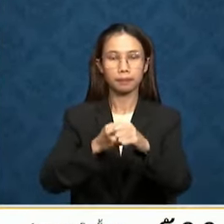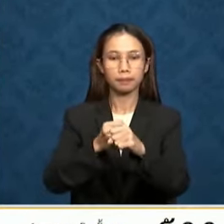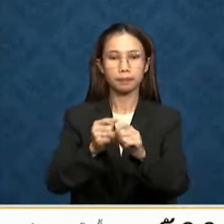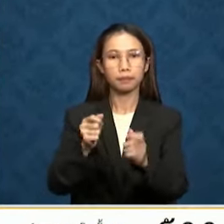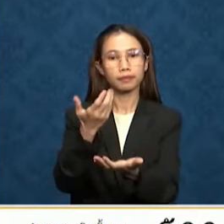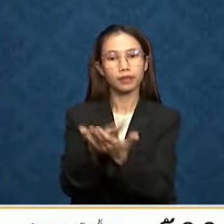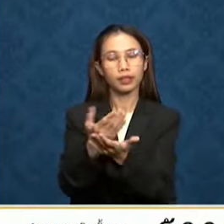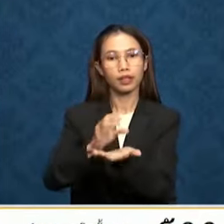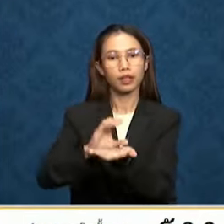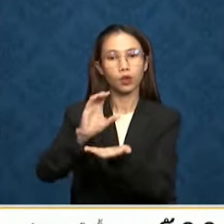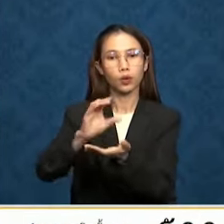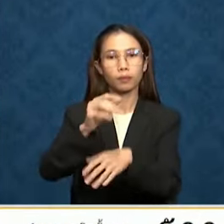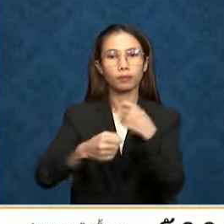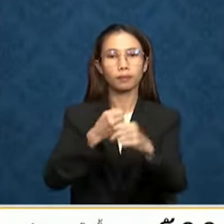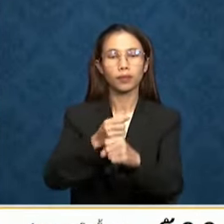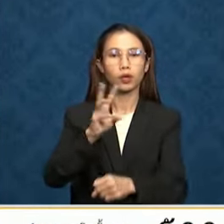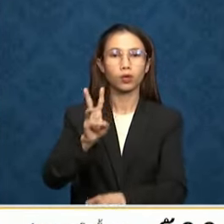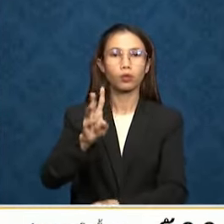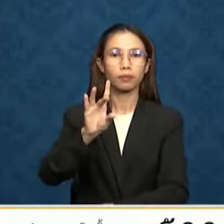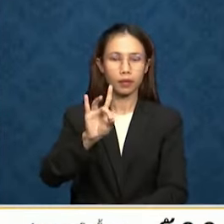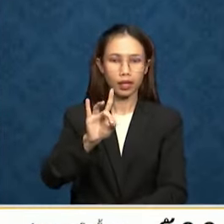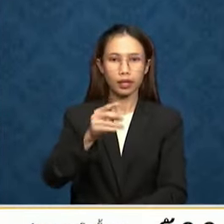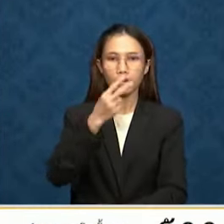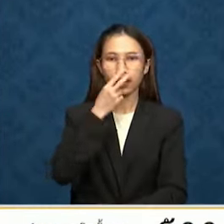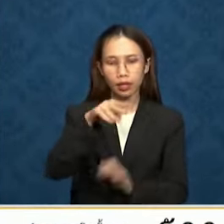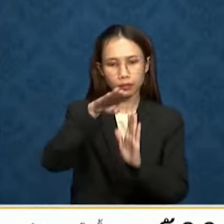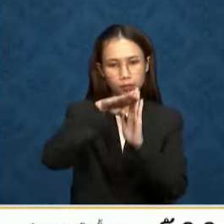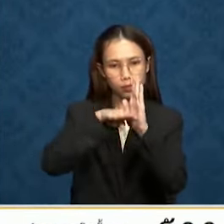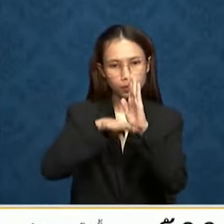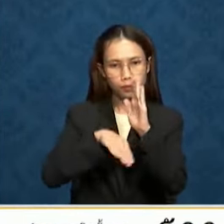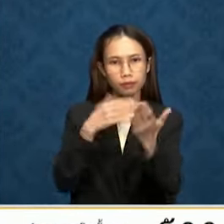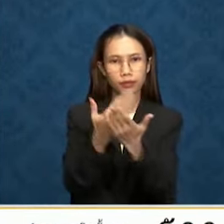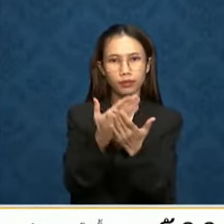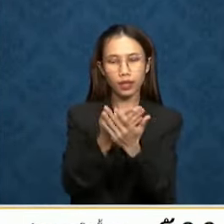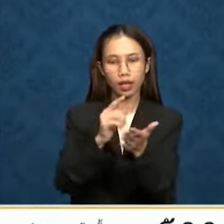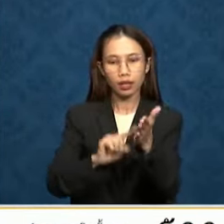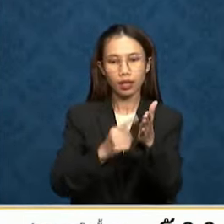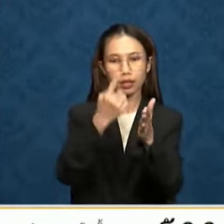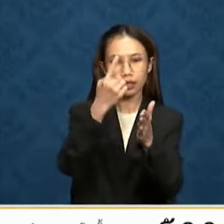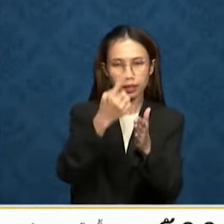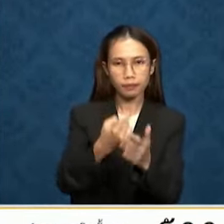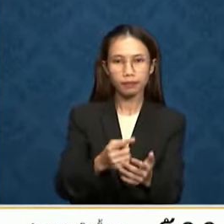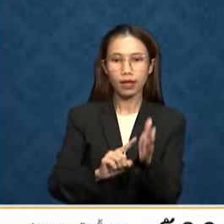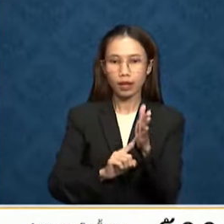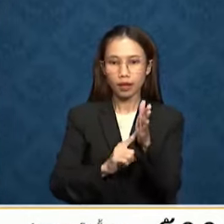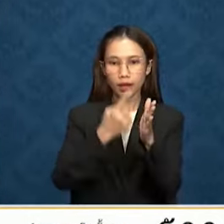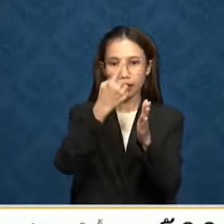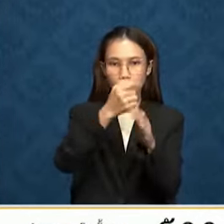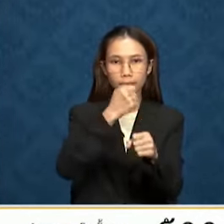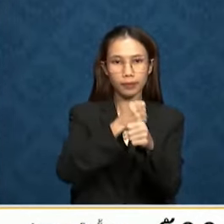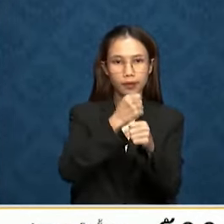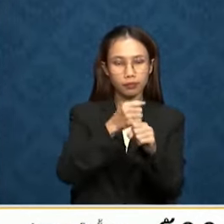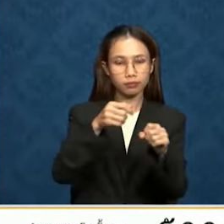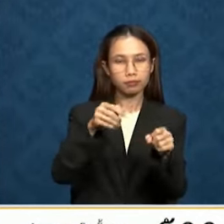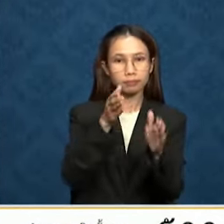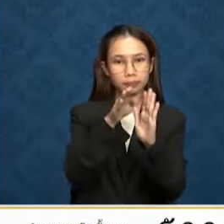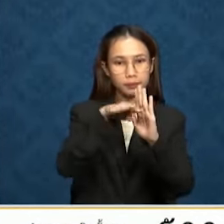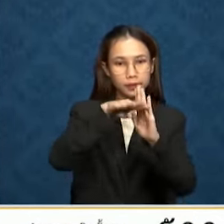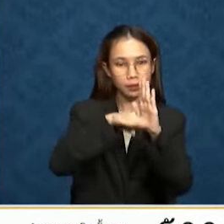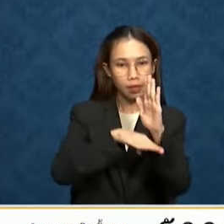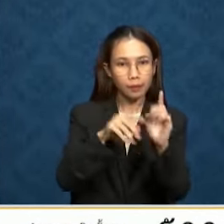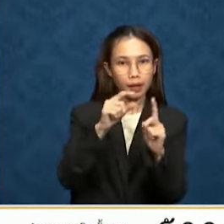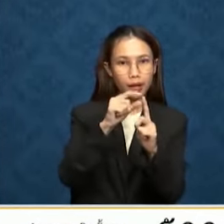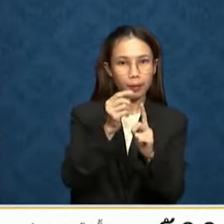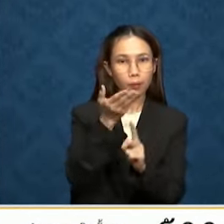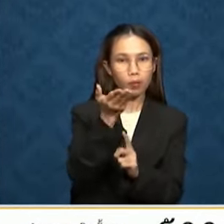จึงทำให้ดิฉันเนี่ยได้มีโอกาสเห็นกระบวนการงบประมาณค่ะตั้งแต่ชั้นเริ่มกระบวนการทำคำขอ